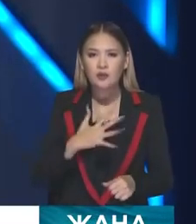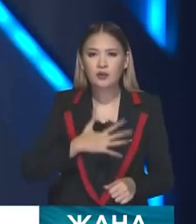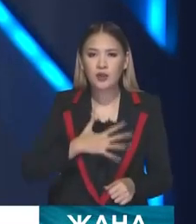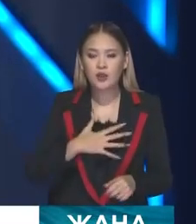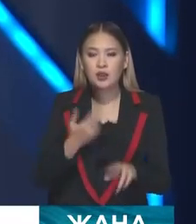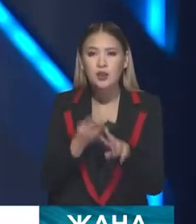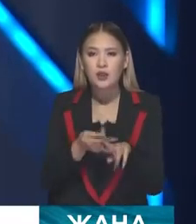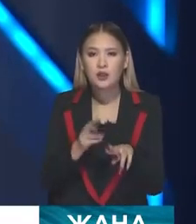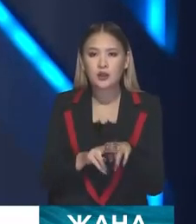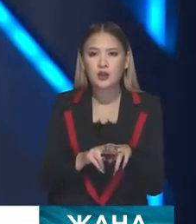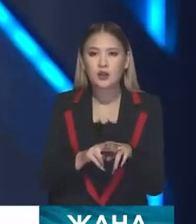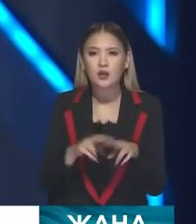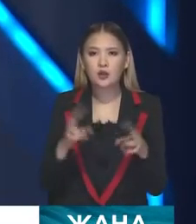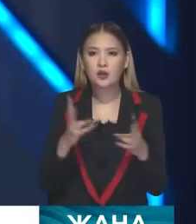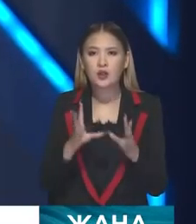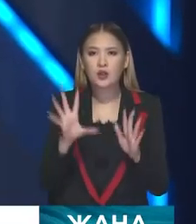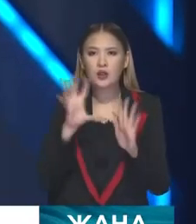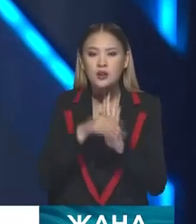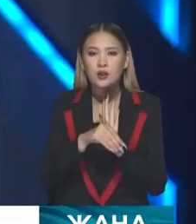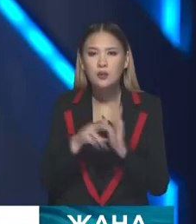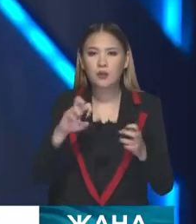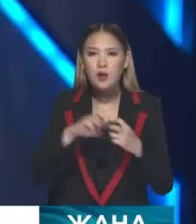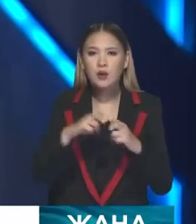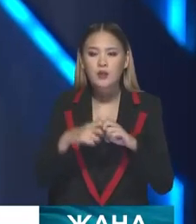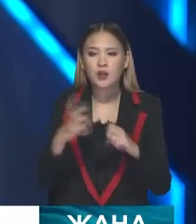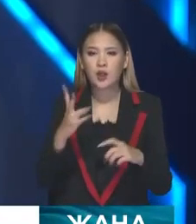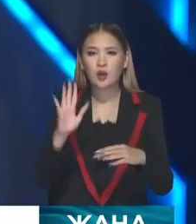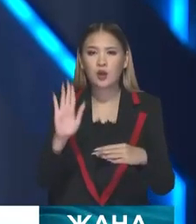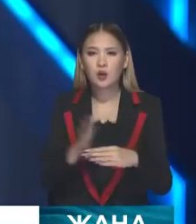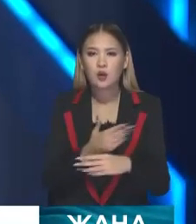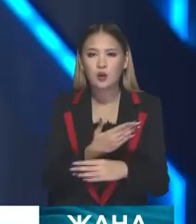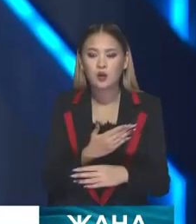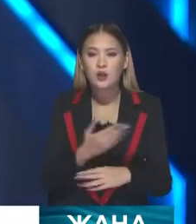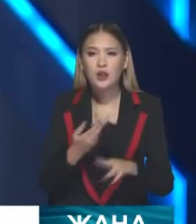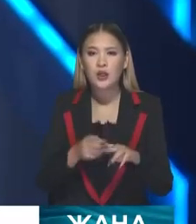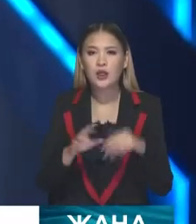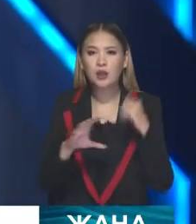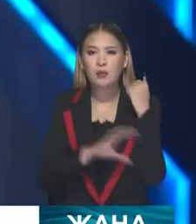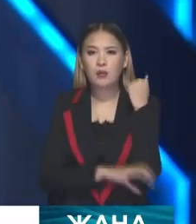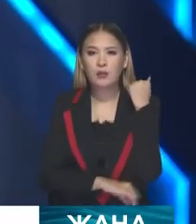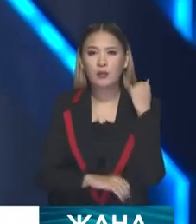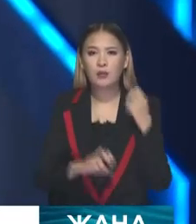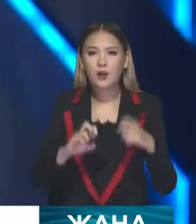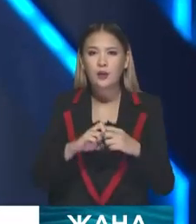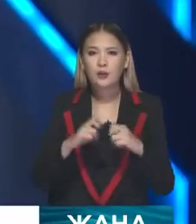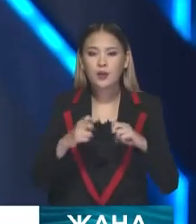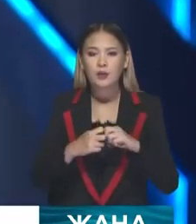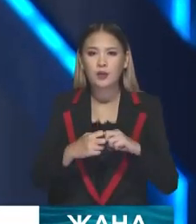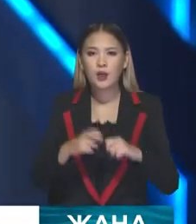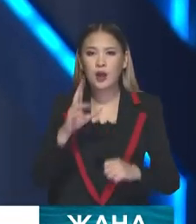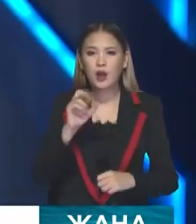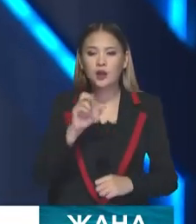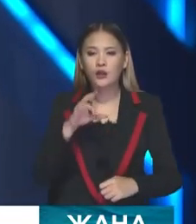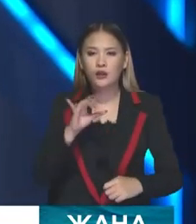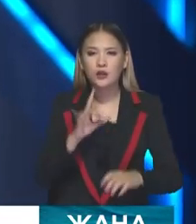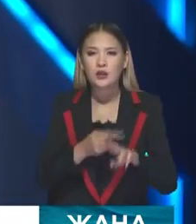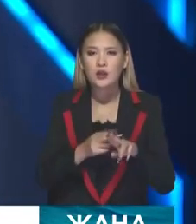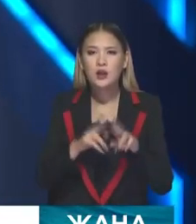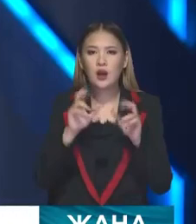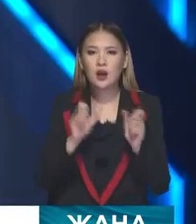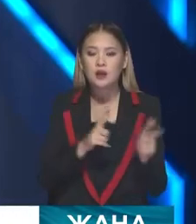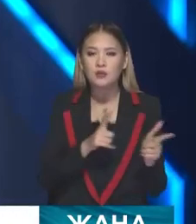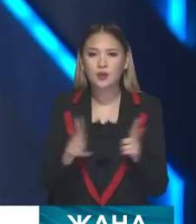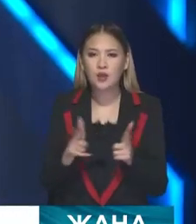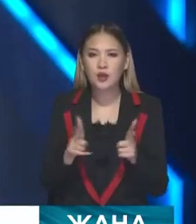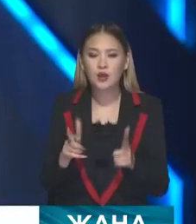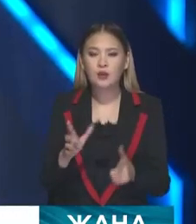битумға байланысты. Өйткені битум ескіреді, сондай проблемалар бар. Одан кейінгі ең соңғы мәселе кадр мәселесі. Кадр мәселесі, оны қалай дайындаймыз, қайтып